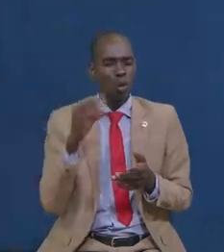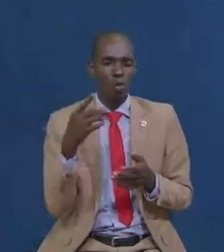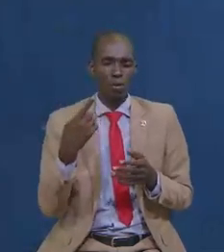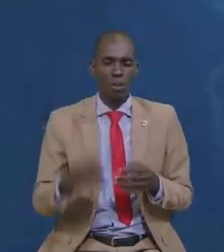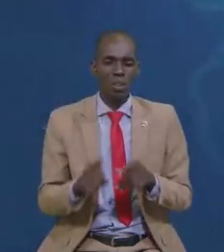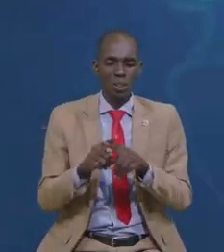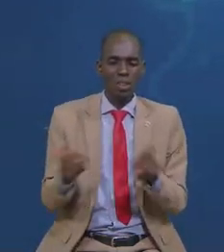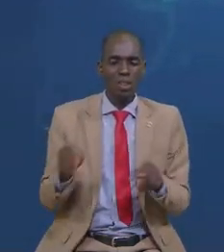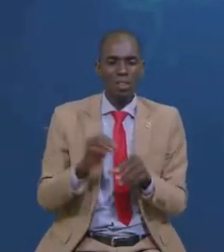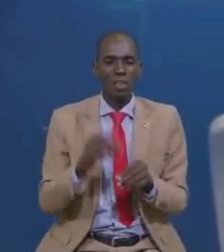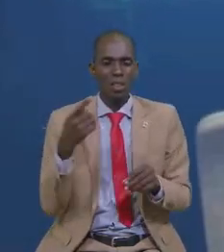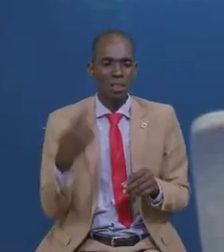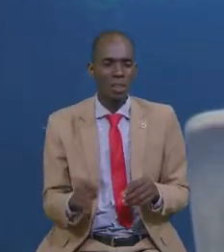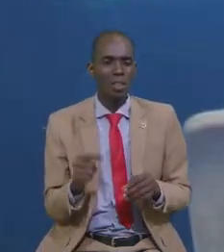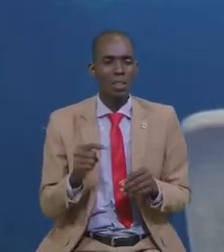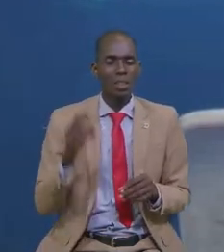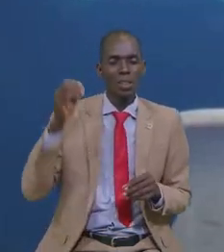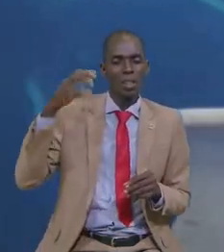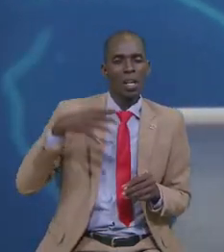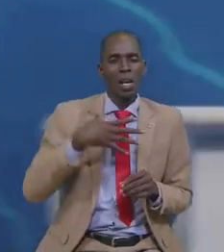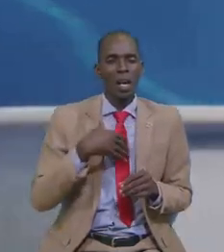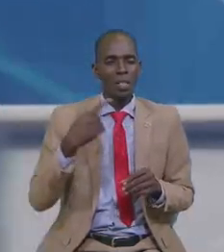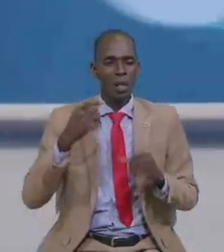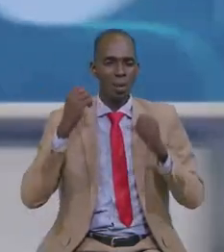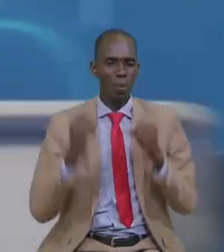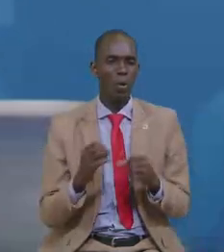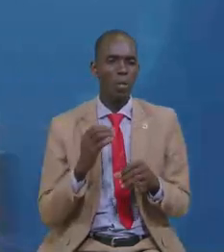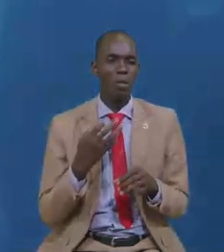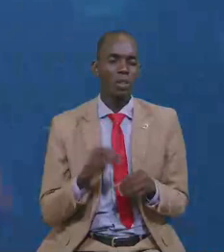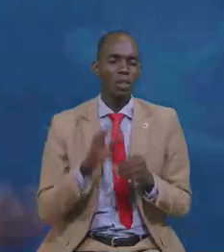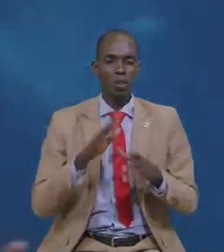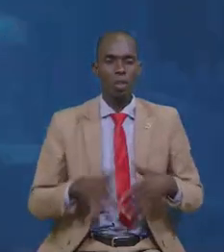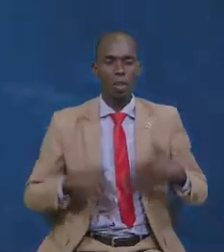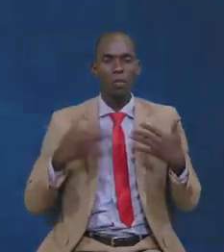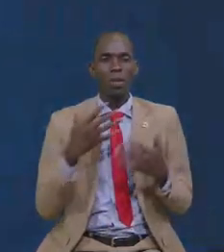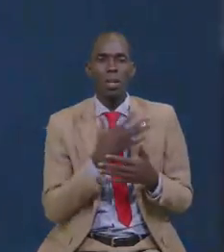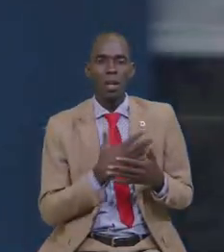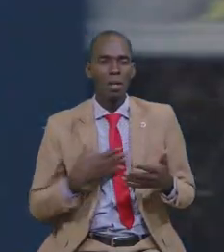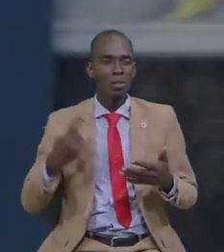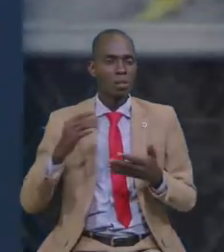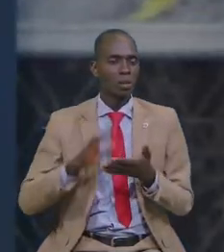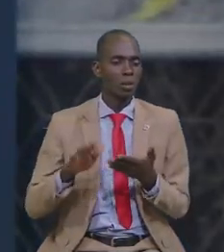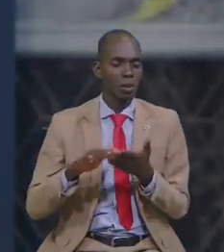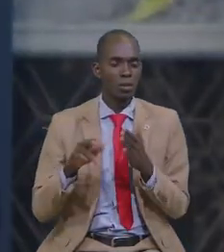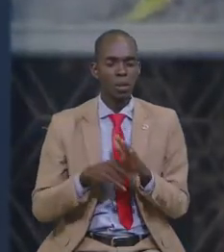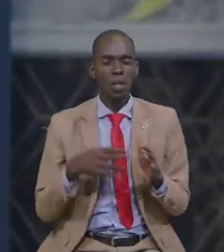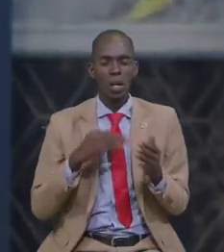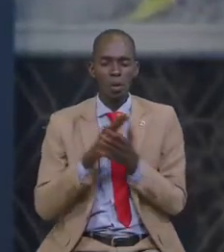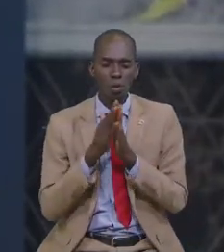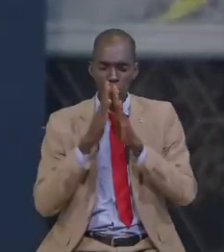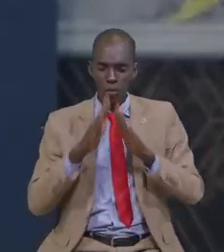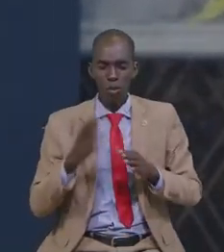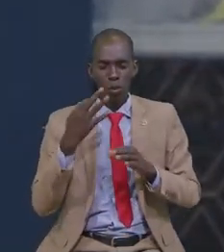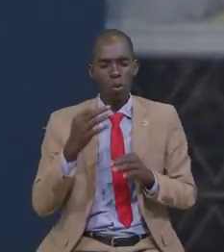cause de la différence dans votre vie, à cause de la puissance dans votre vie, à cause du pardon et la paix